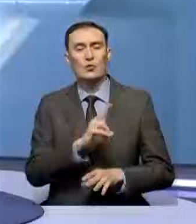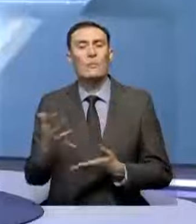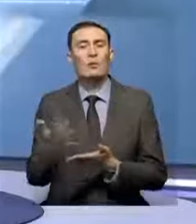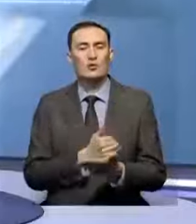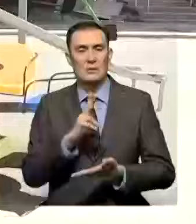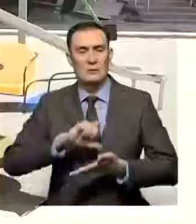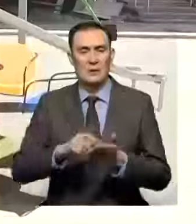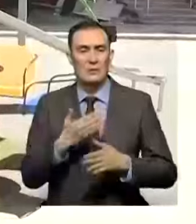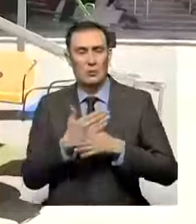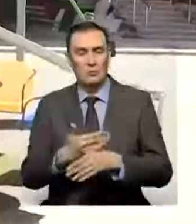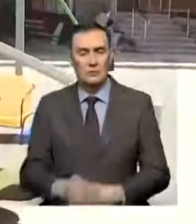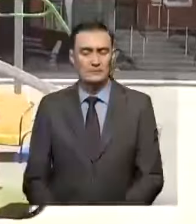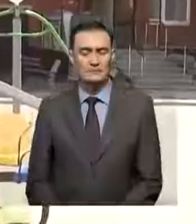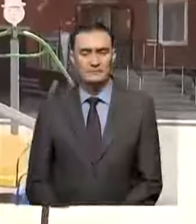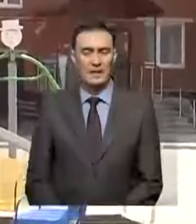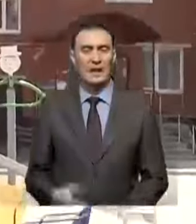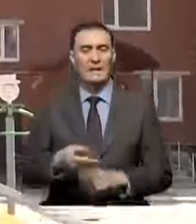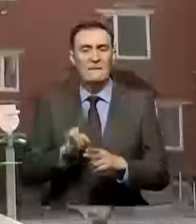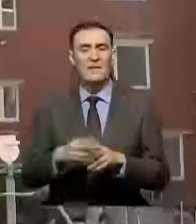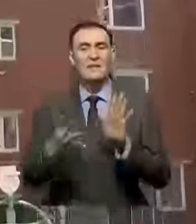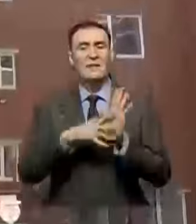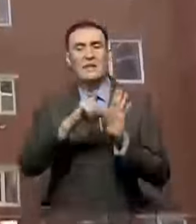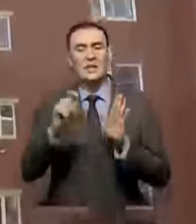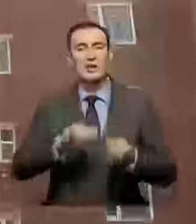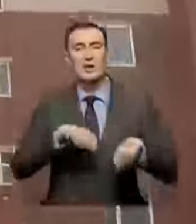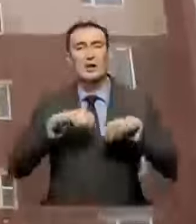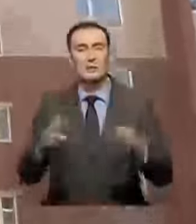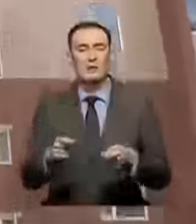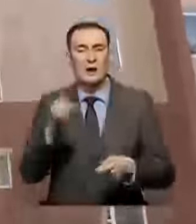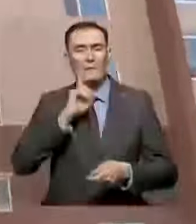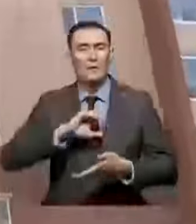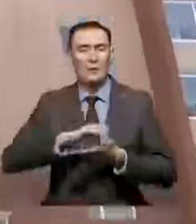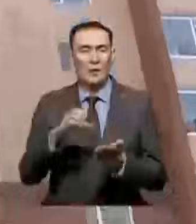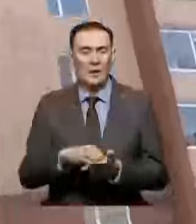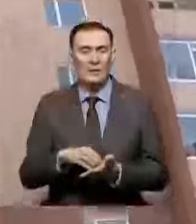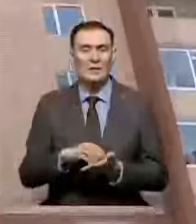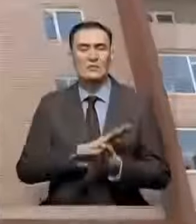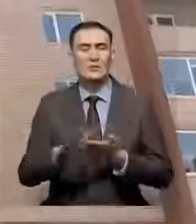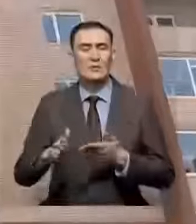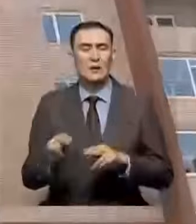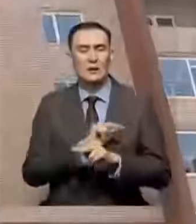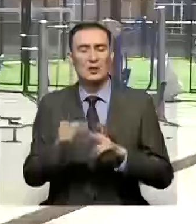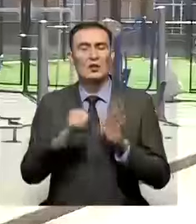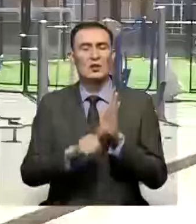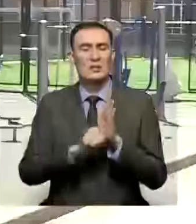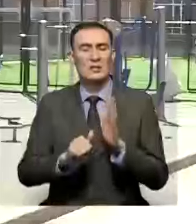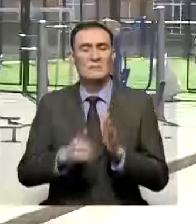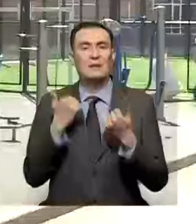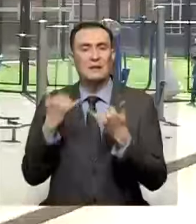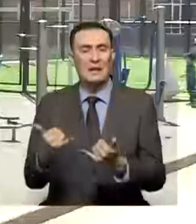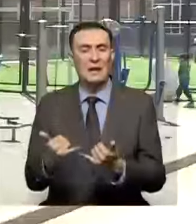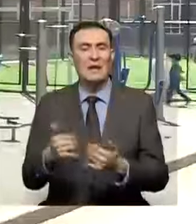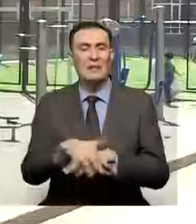помощь. В этой девятиэтажке сдают квартиры комфорт-класса и в чистовой отделке. 60 из них предназначены